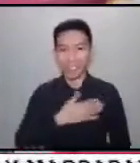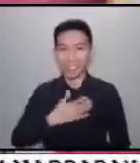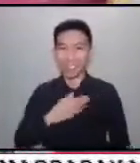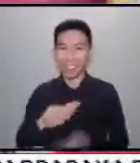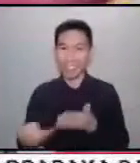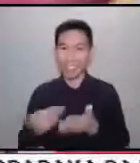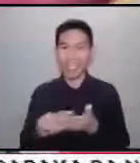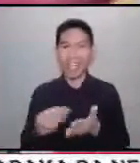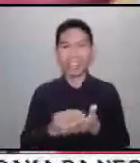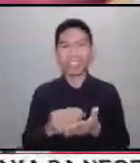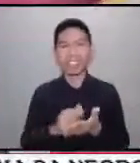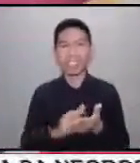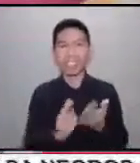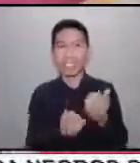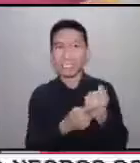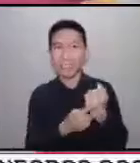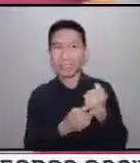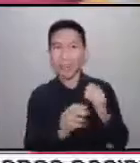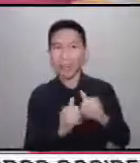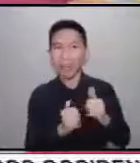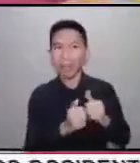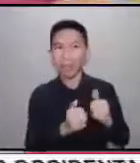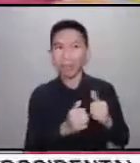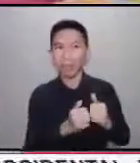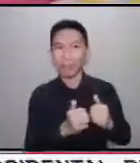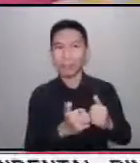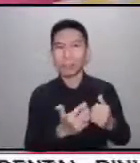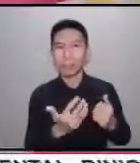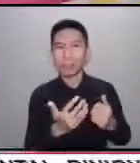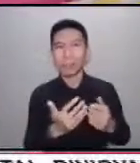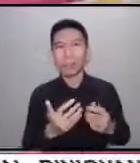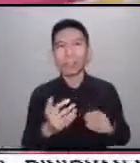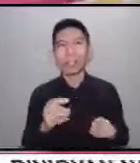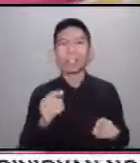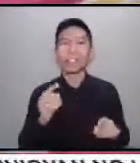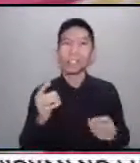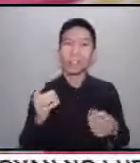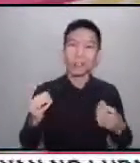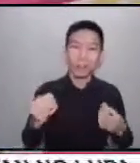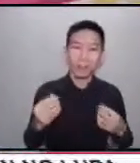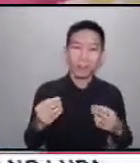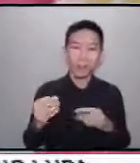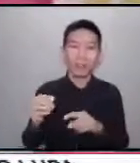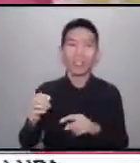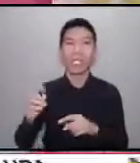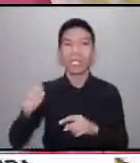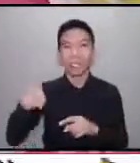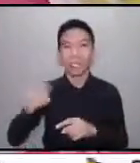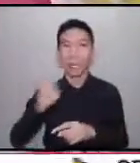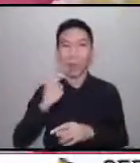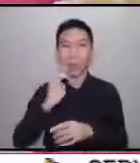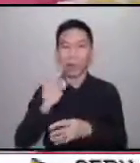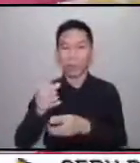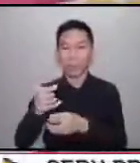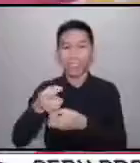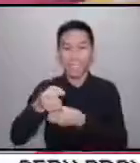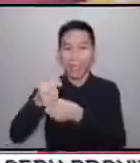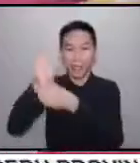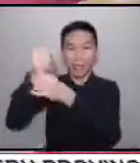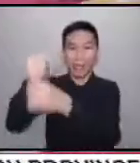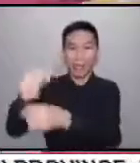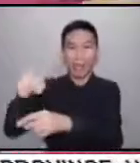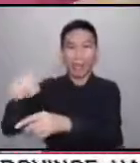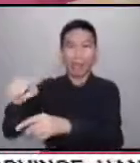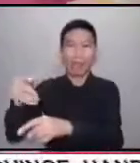o patagalin yung buhay ng bulaklak, syempre ang pinaka maganda dyan ay ibabad sa tubig o kaya ay ilagay sa sponge na may